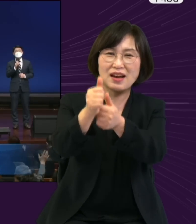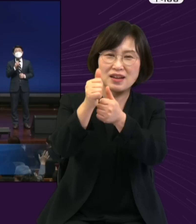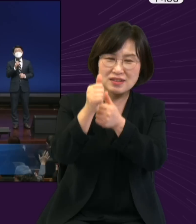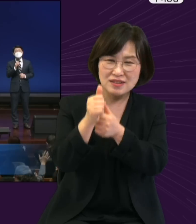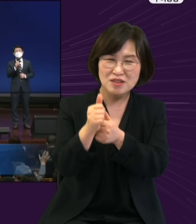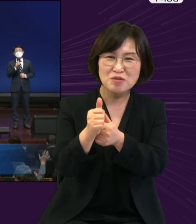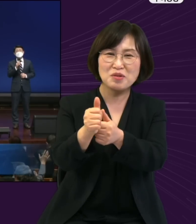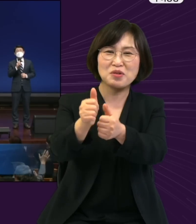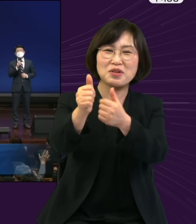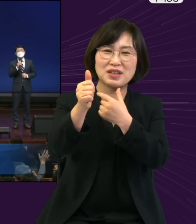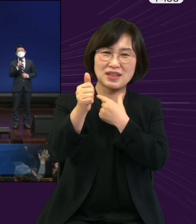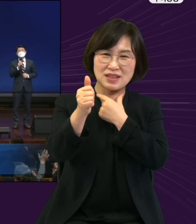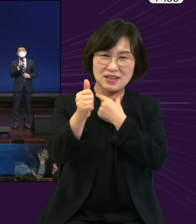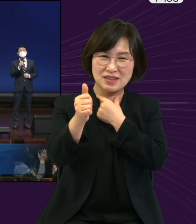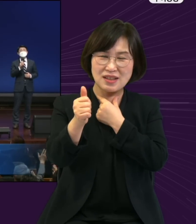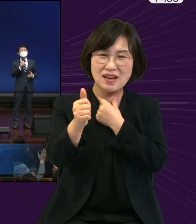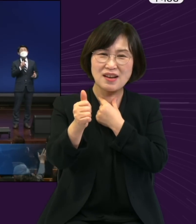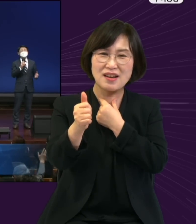따르오리라.